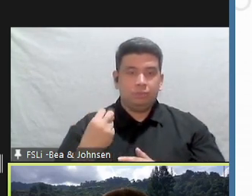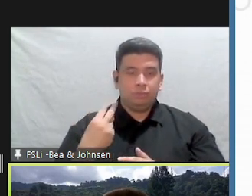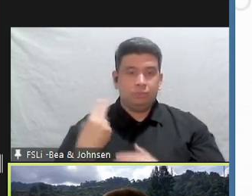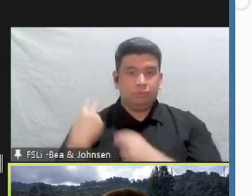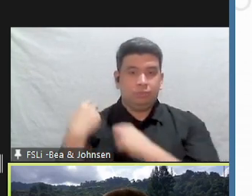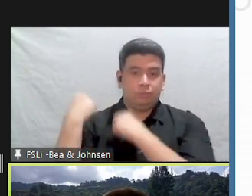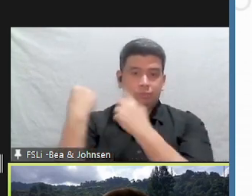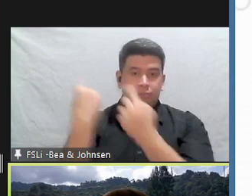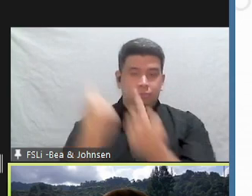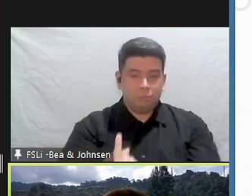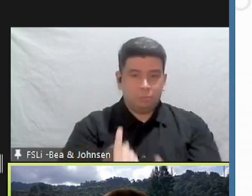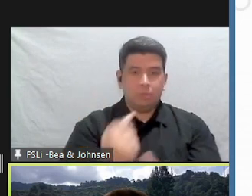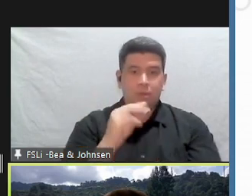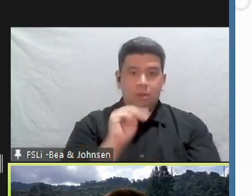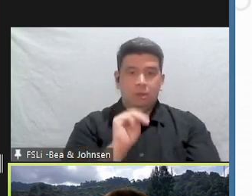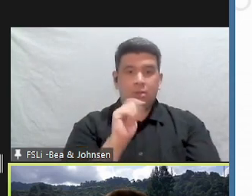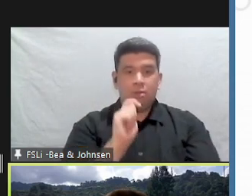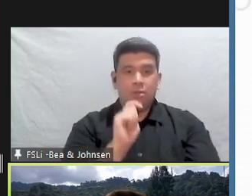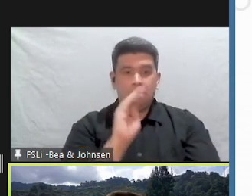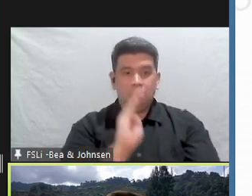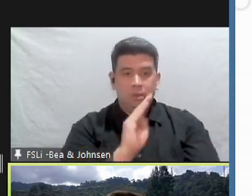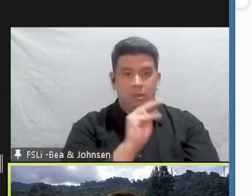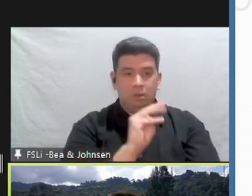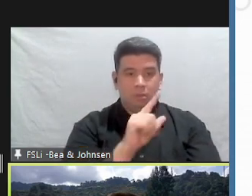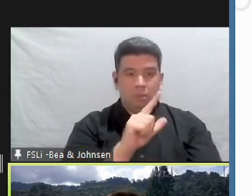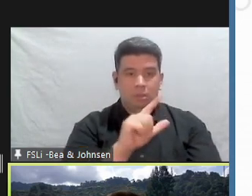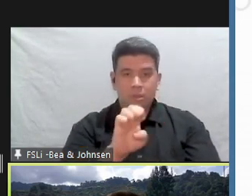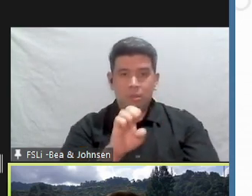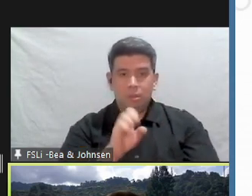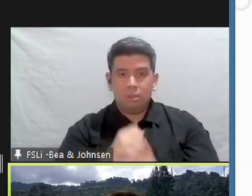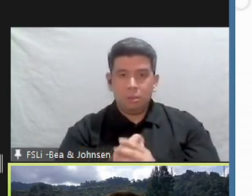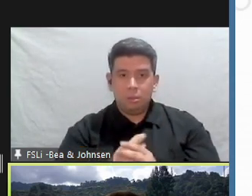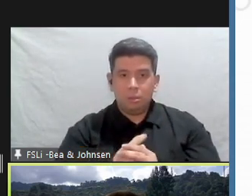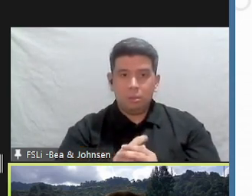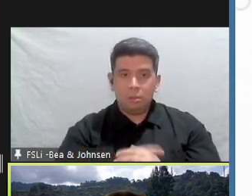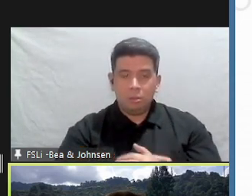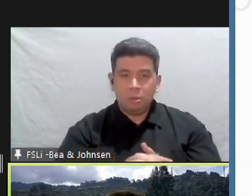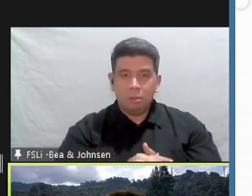ang MTBMLE, ito na, no? Lumabas na yung mga